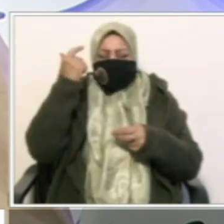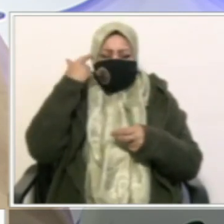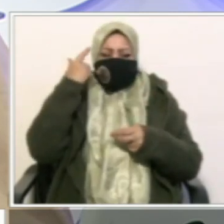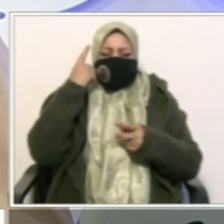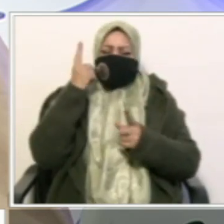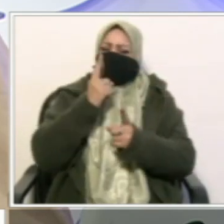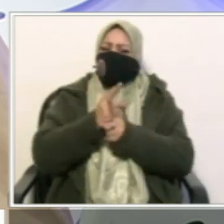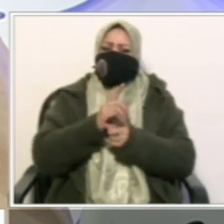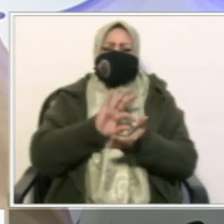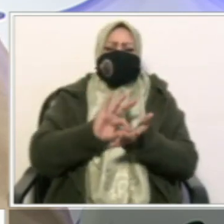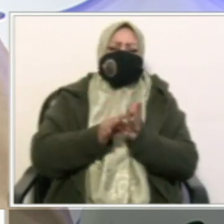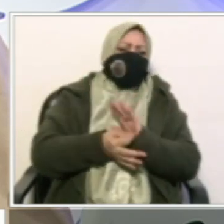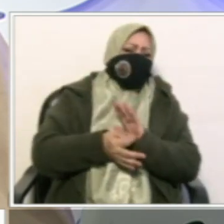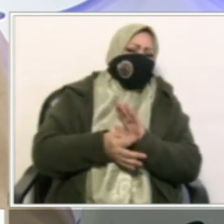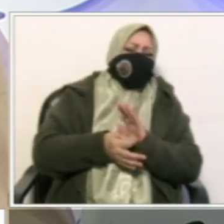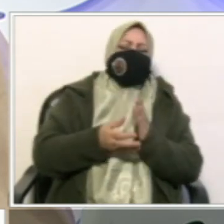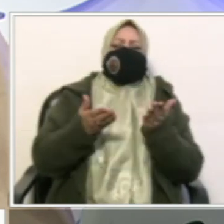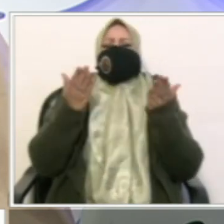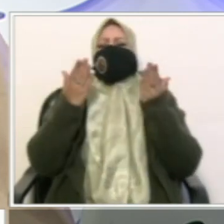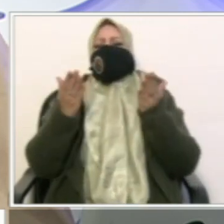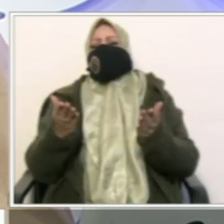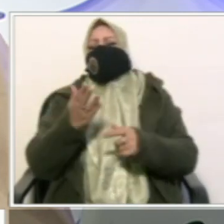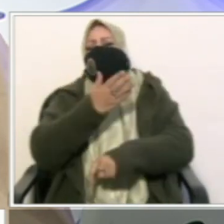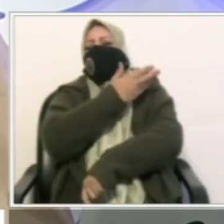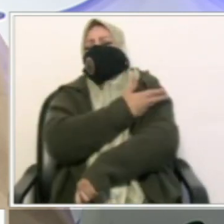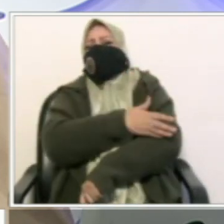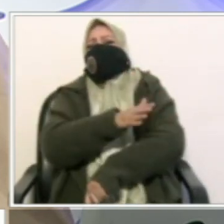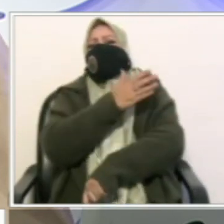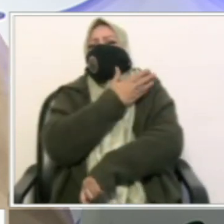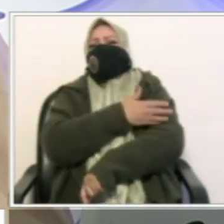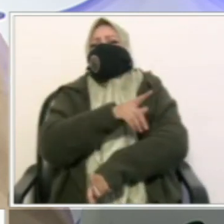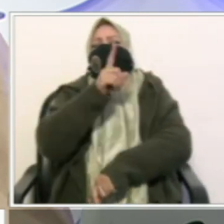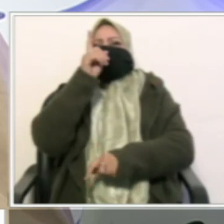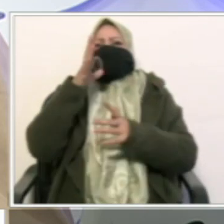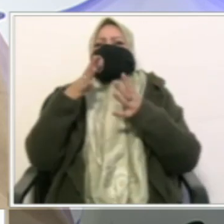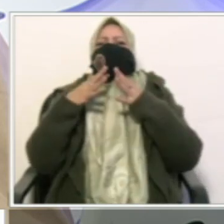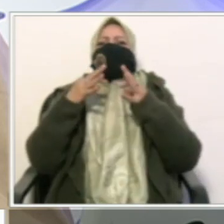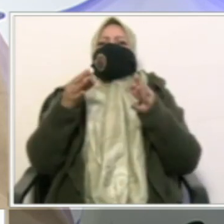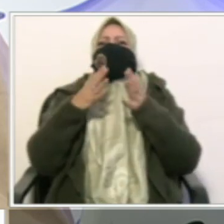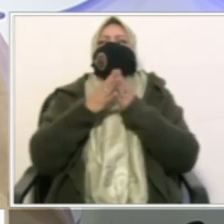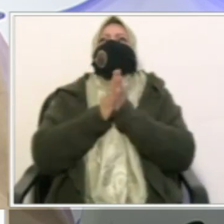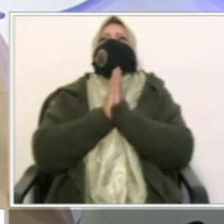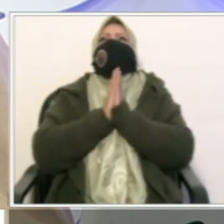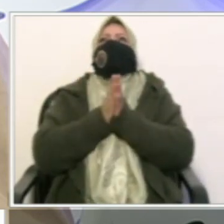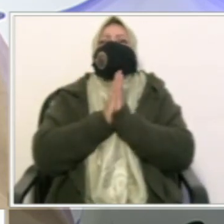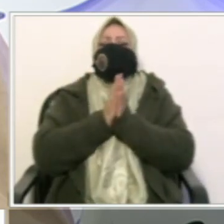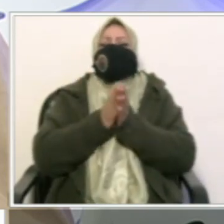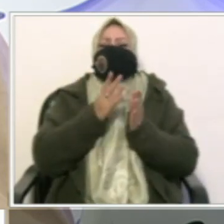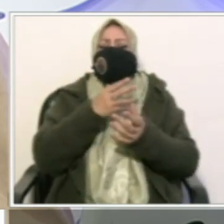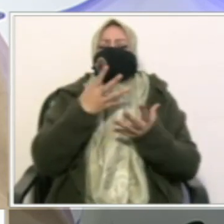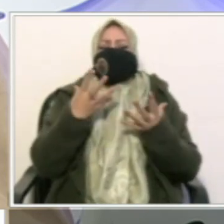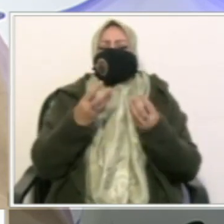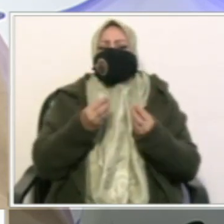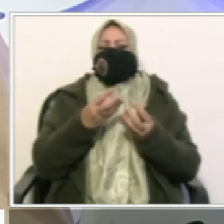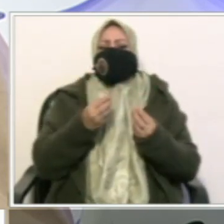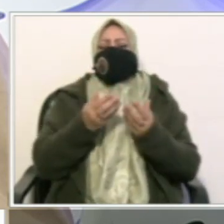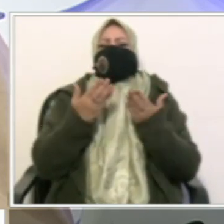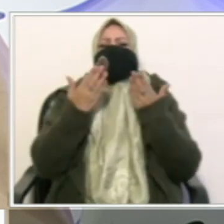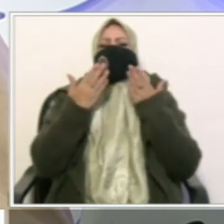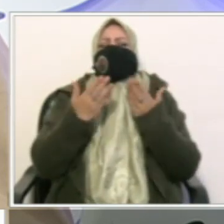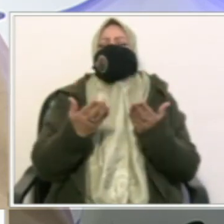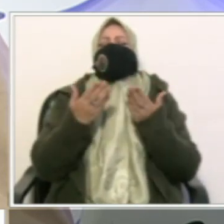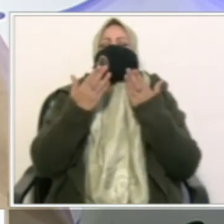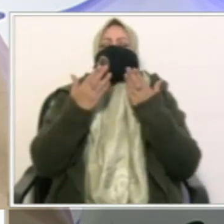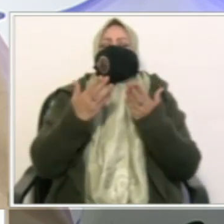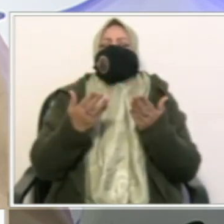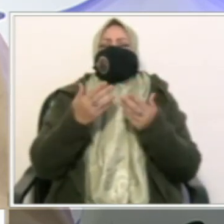تصل إليه حتى تعتذر منه فإذا أكثرت له من الدعاء في ظهر الغيب فإن ذلك يعد من كفارات